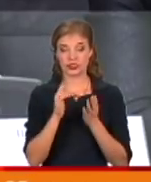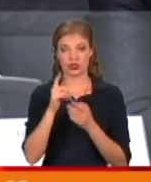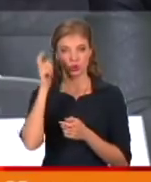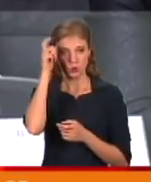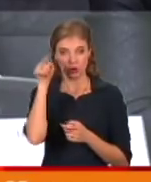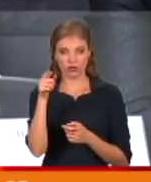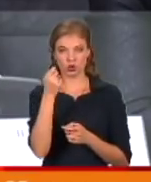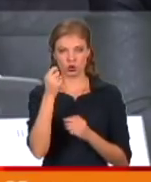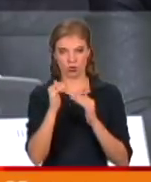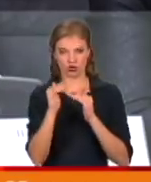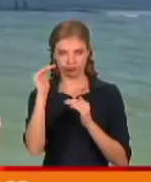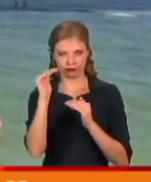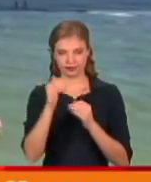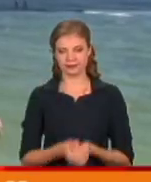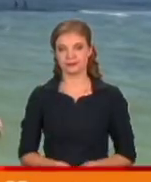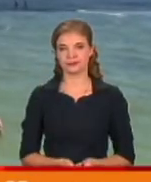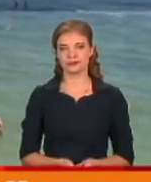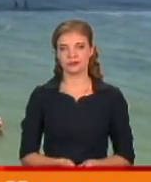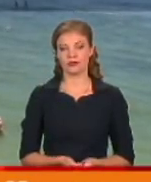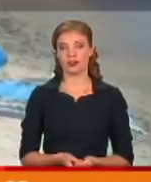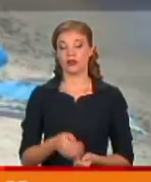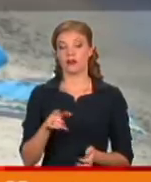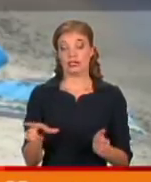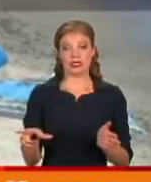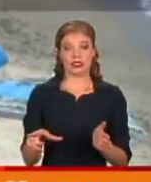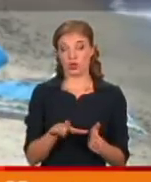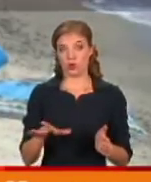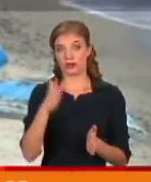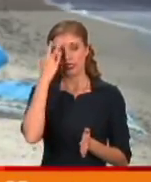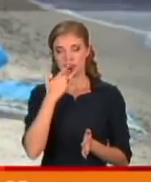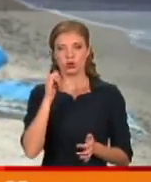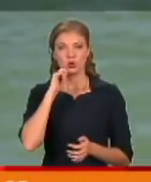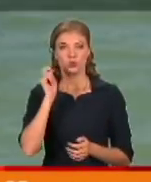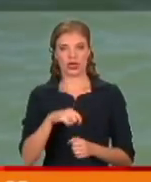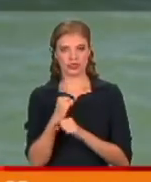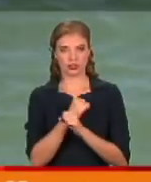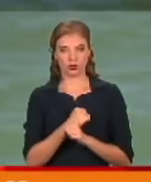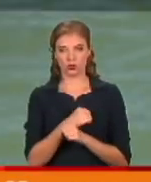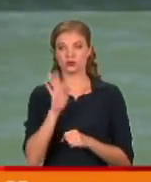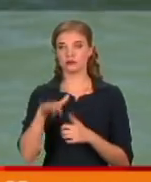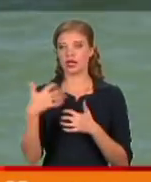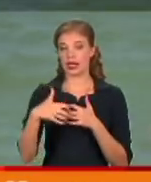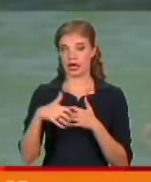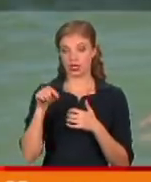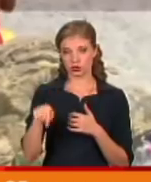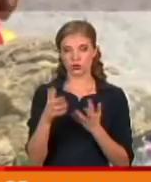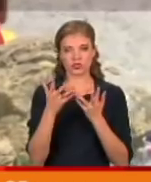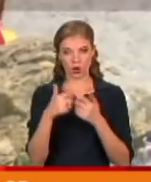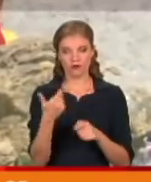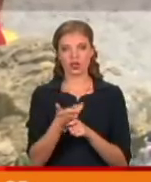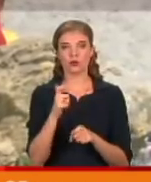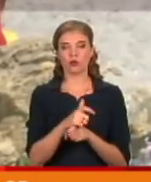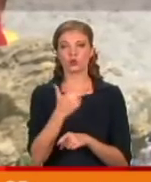турецькі трошки підвищилися. Побили всі рекорди цього літа і українські курорти. На Херсонщині нарахували